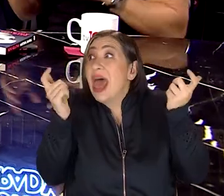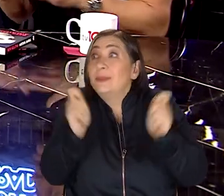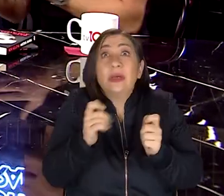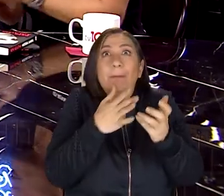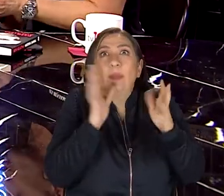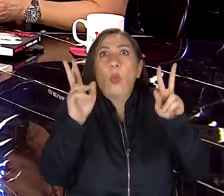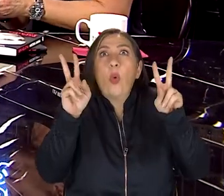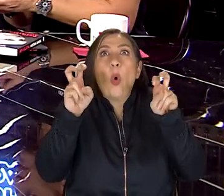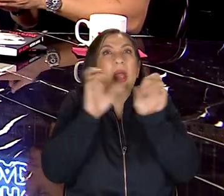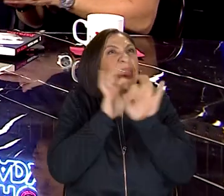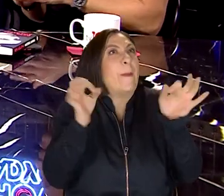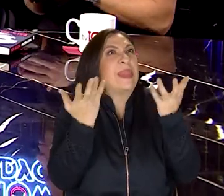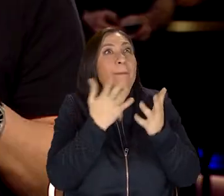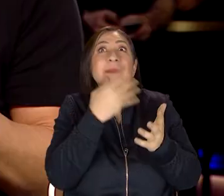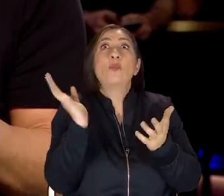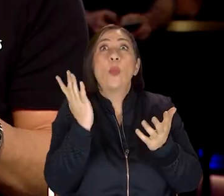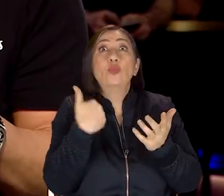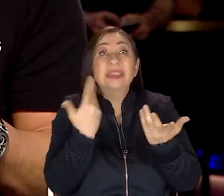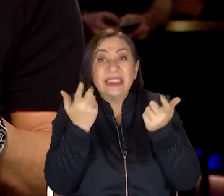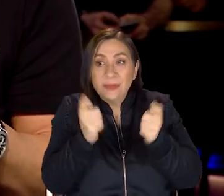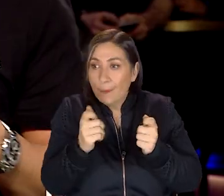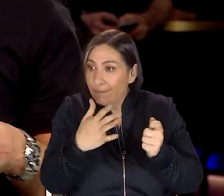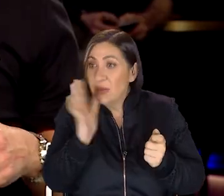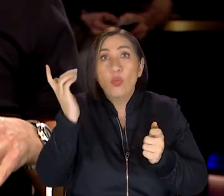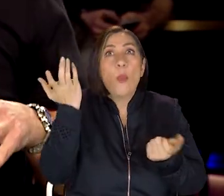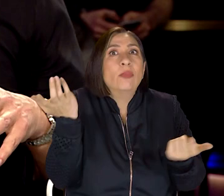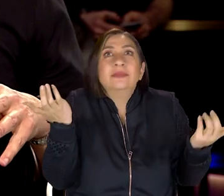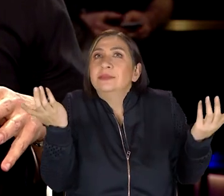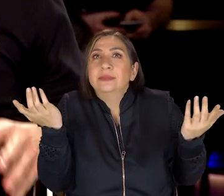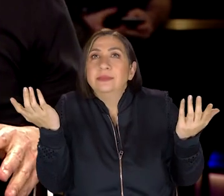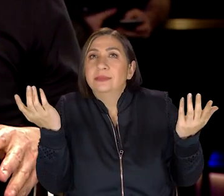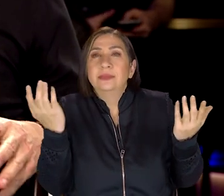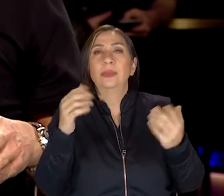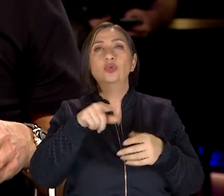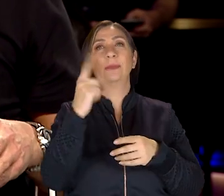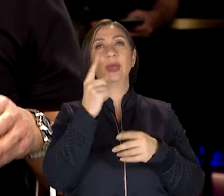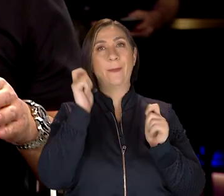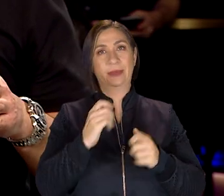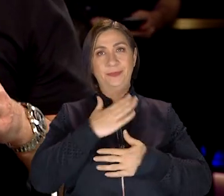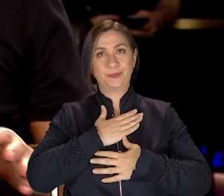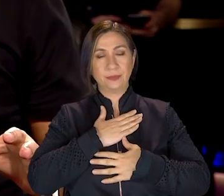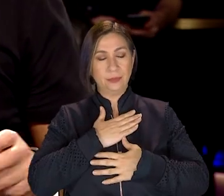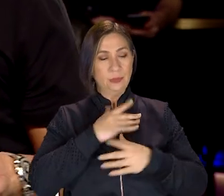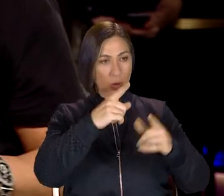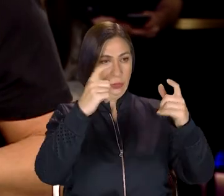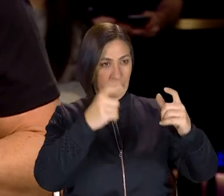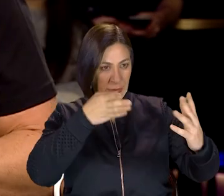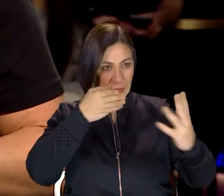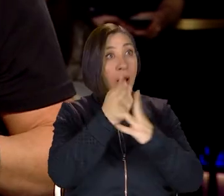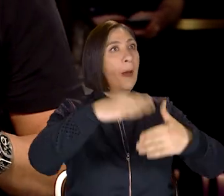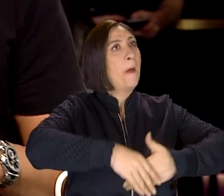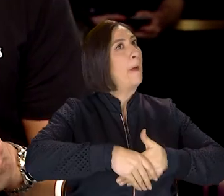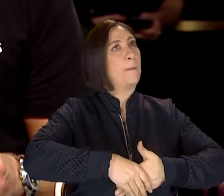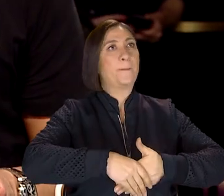hani konuyla alakalı çok net bir fikrim yok. Bu da bunu nasıl becereceğimle alakalı bir fikrim yok. Şöyle bir şey yapıyorum, şimdi girdim ya oraya, tanıştım